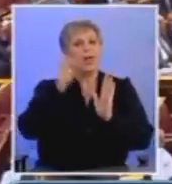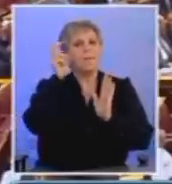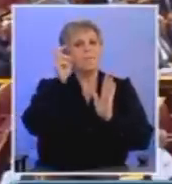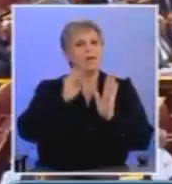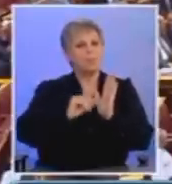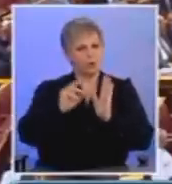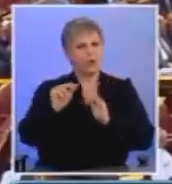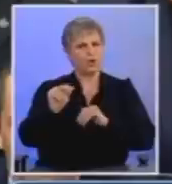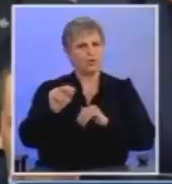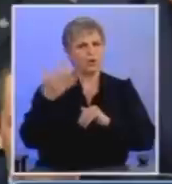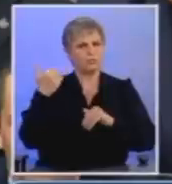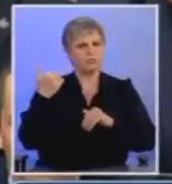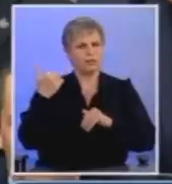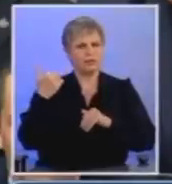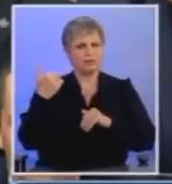κάθε